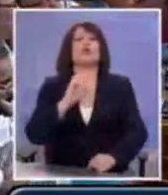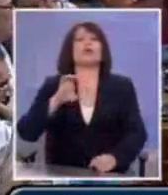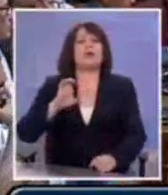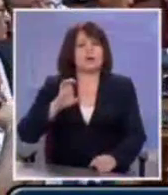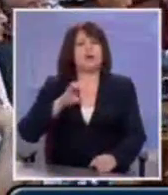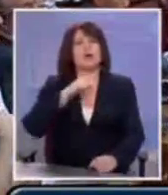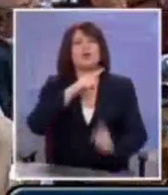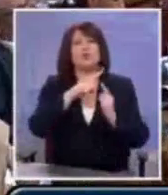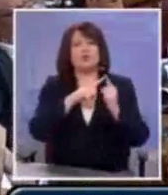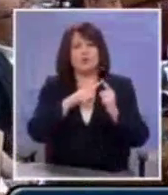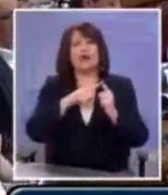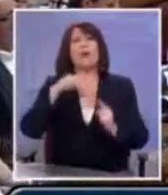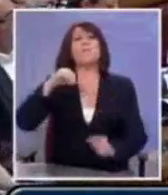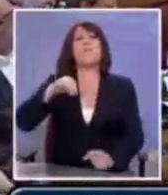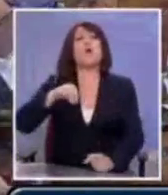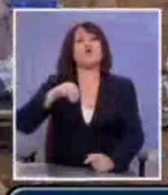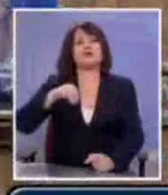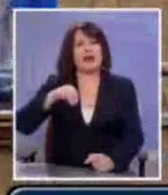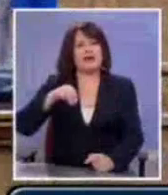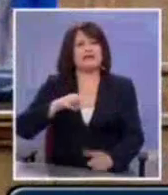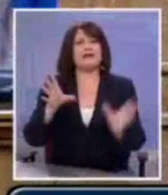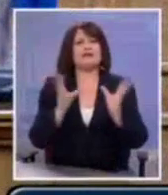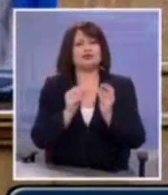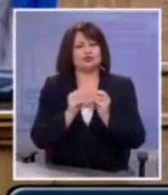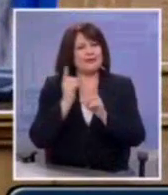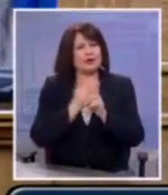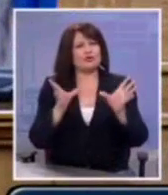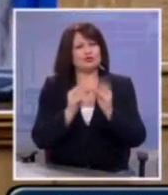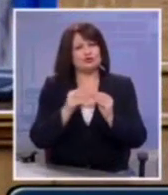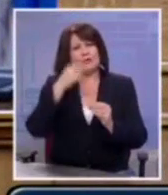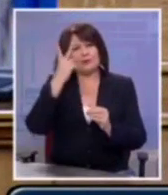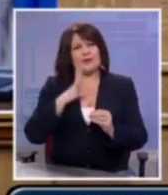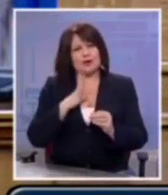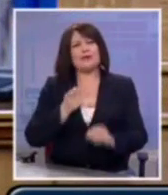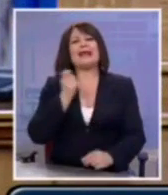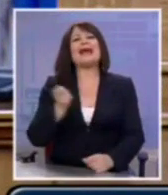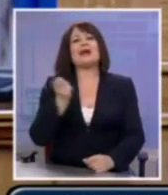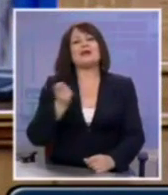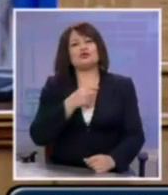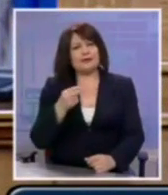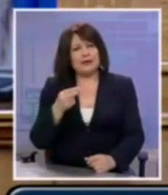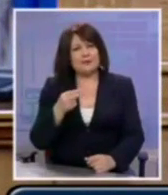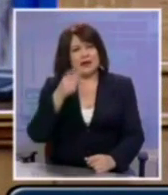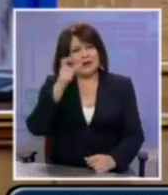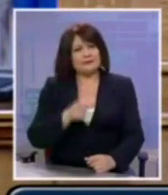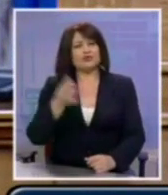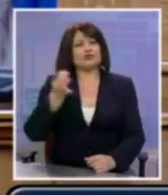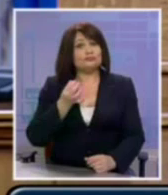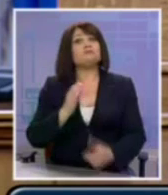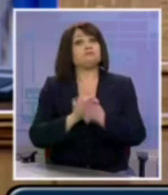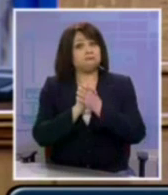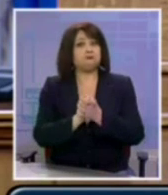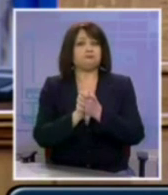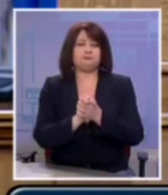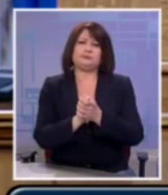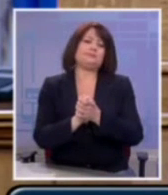Πάμπλο Μποχοσλάφσκι, για το χρέος και για τα δικαιώματα του ανθρώπου, αφενός χαιρετίζει